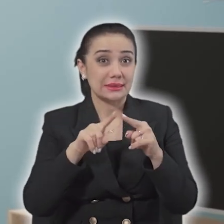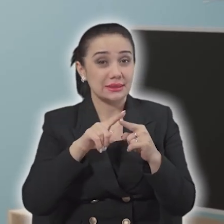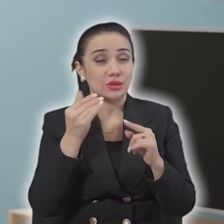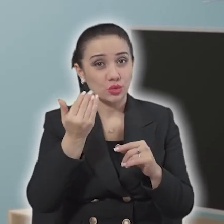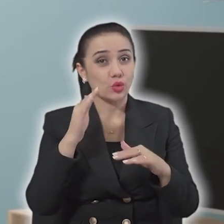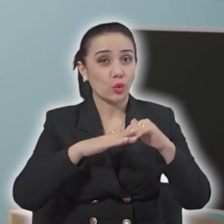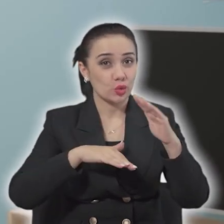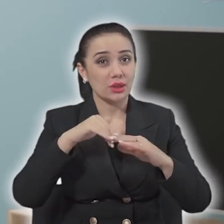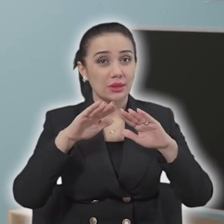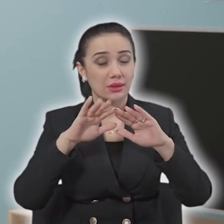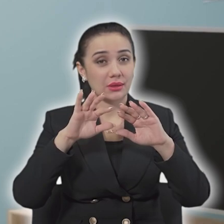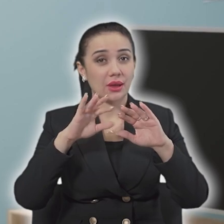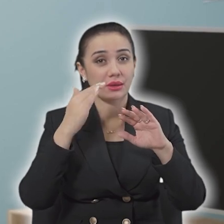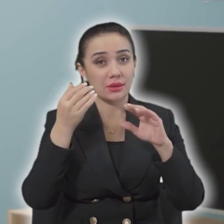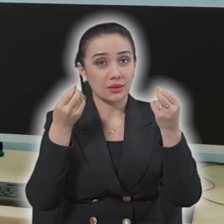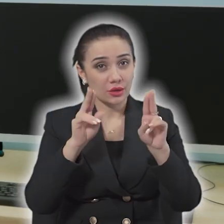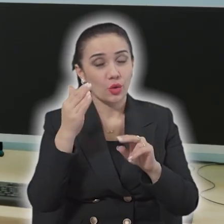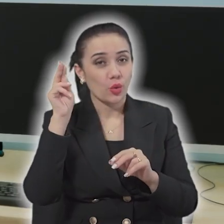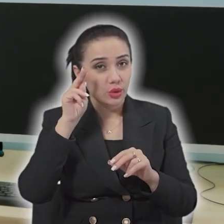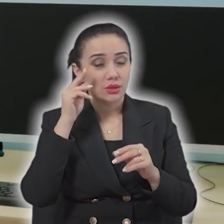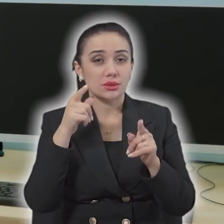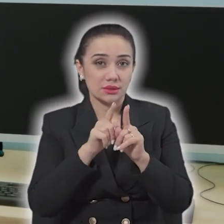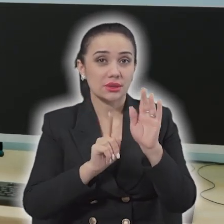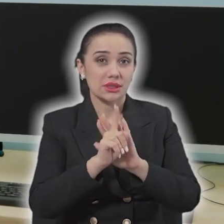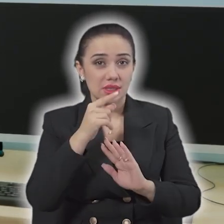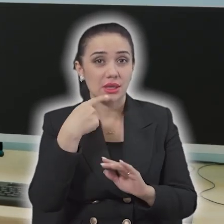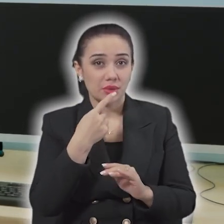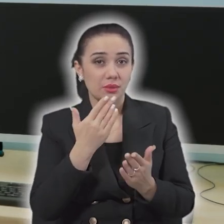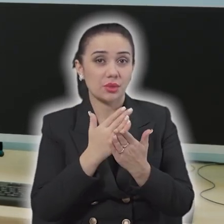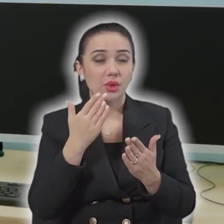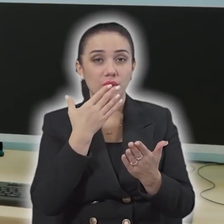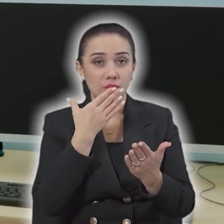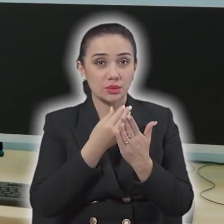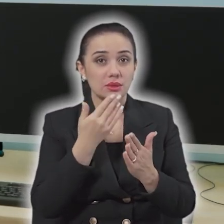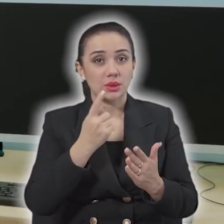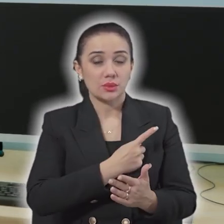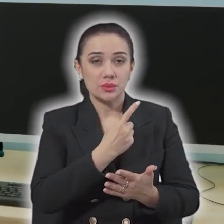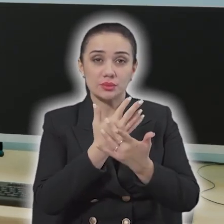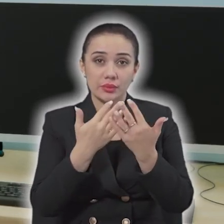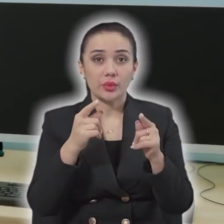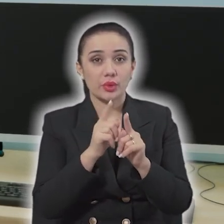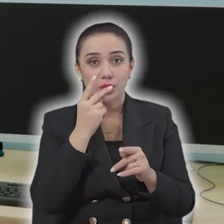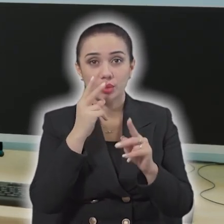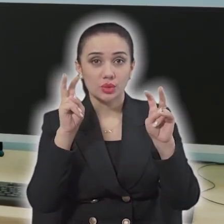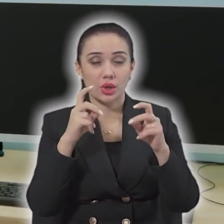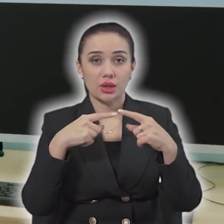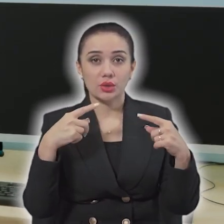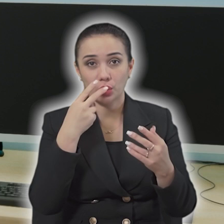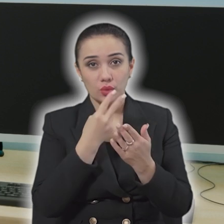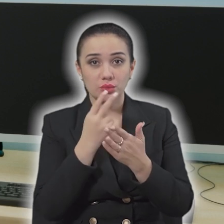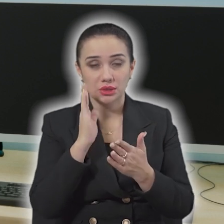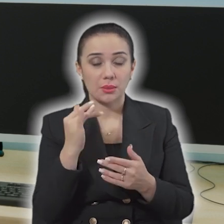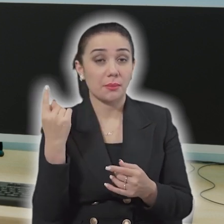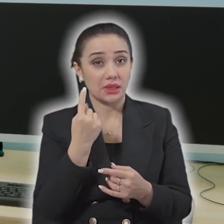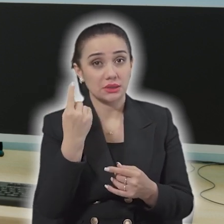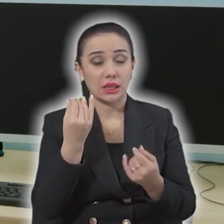yo tezroq shu hunarni o'rganishga kirishsam deyman. Unday bo'lsa kel. Birgalikda o'zbek milliy hunarmandchilik turlarini ko'rib chiqamiz.